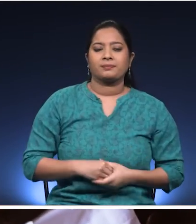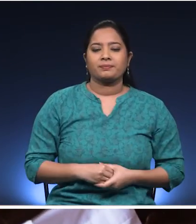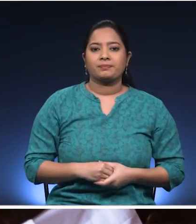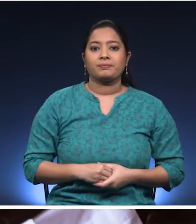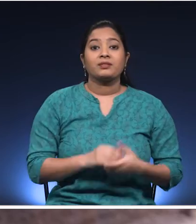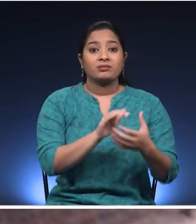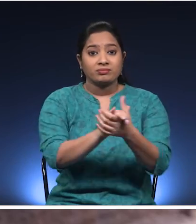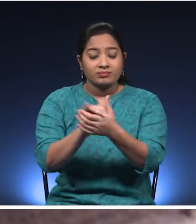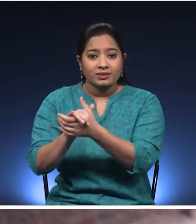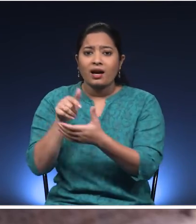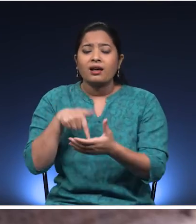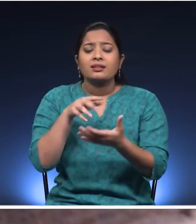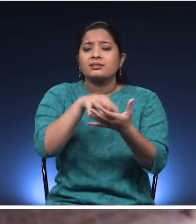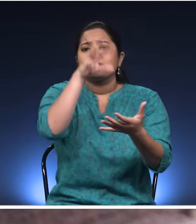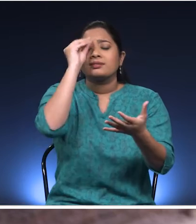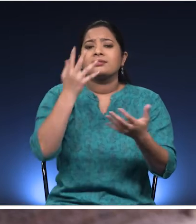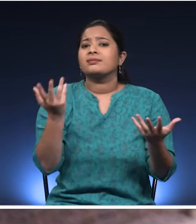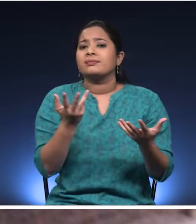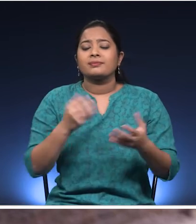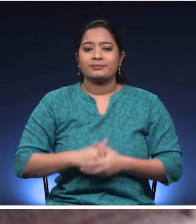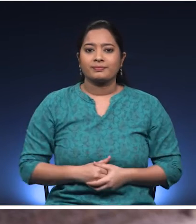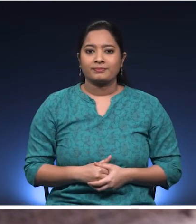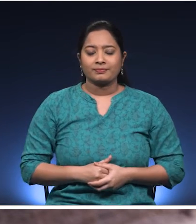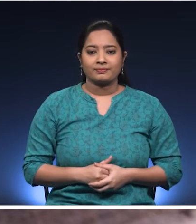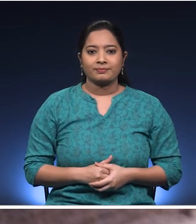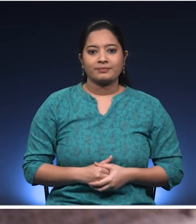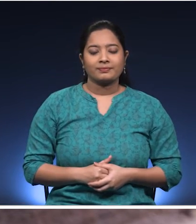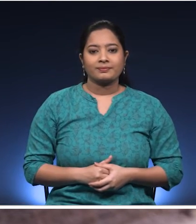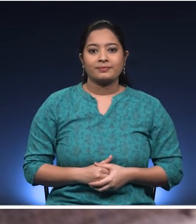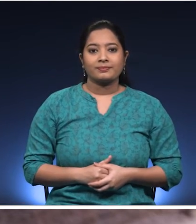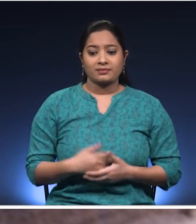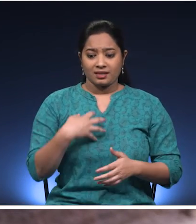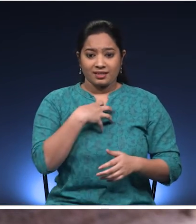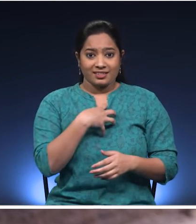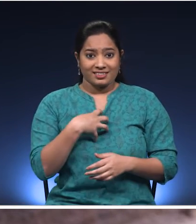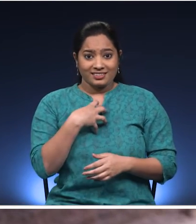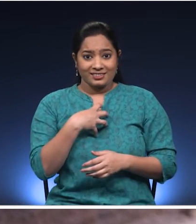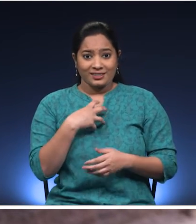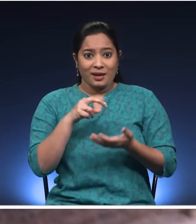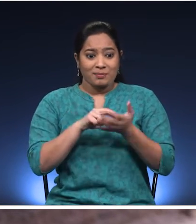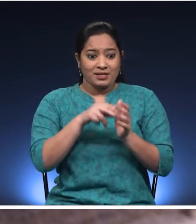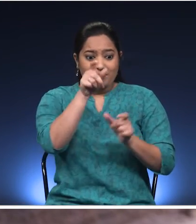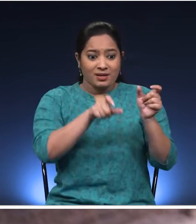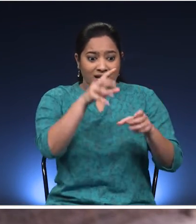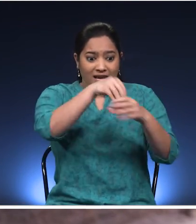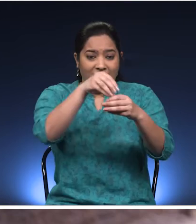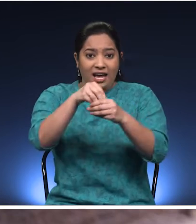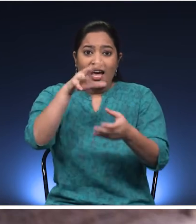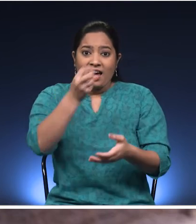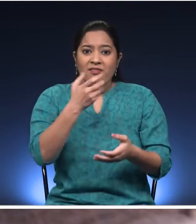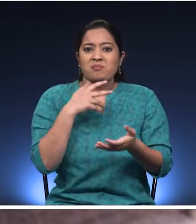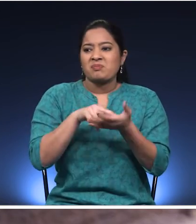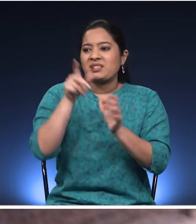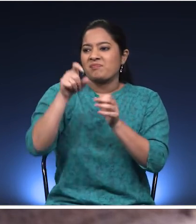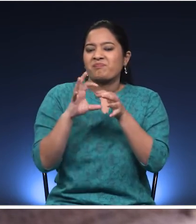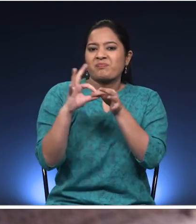बनी रहे। दोस्तों, आज हमने सीखा कि कैसे जो ईर्ष्या है वो मनुष्य के रिश्तों को